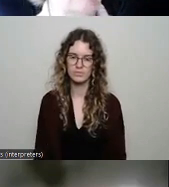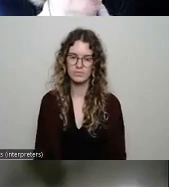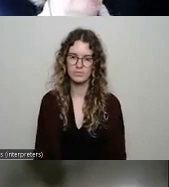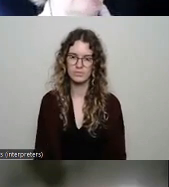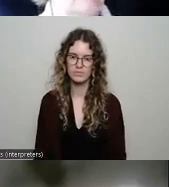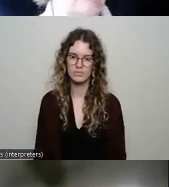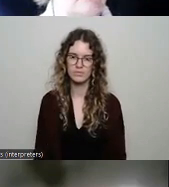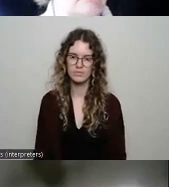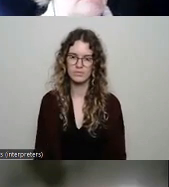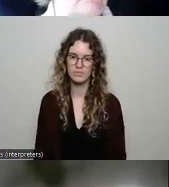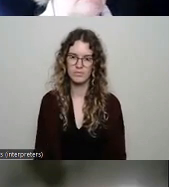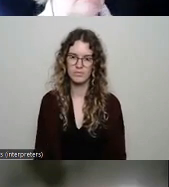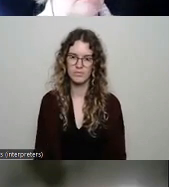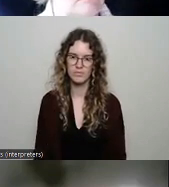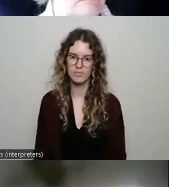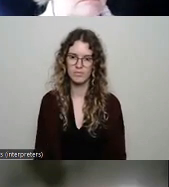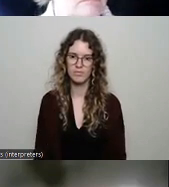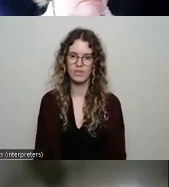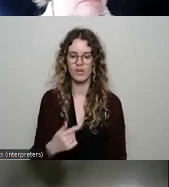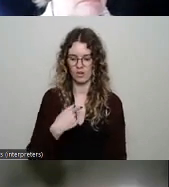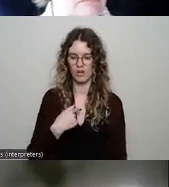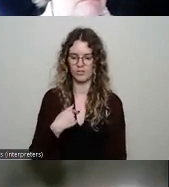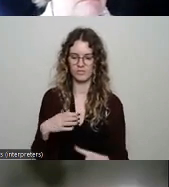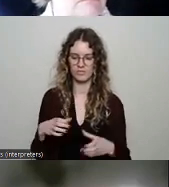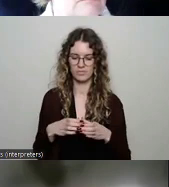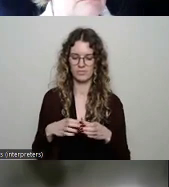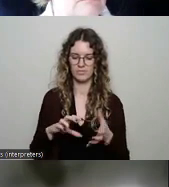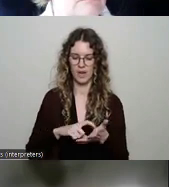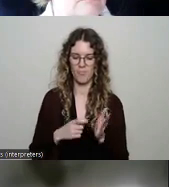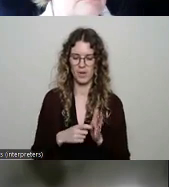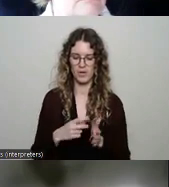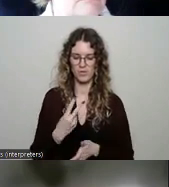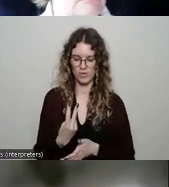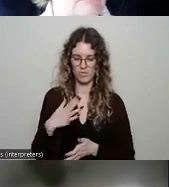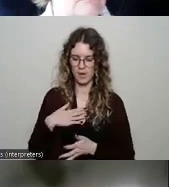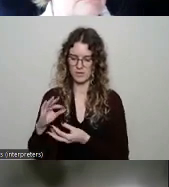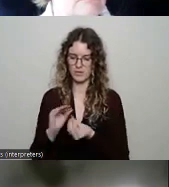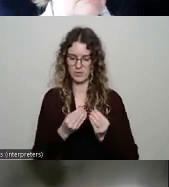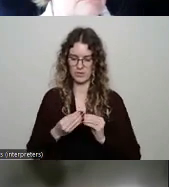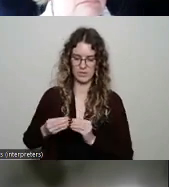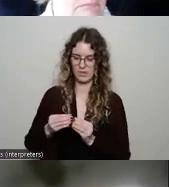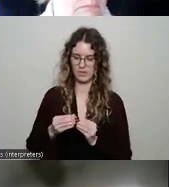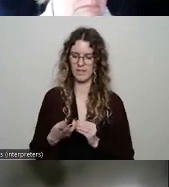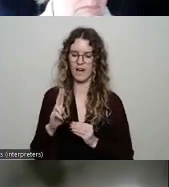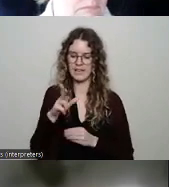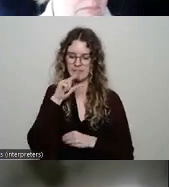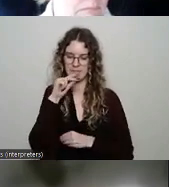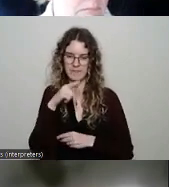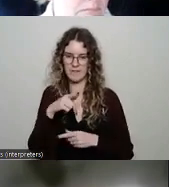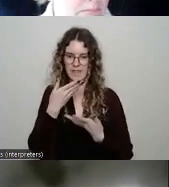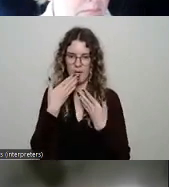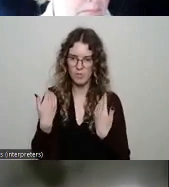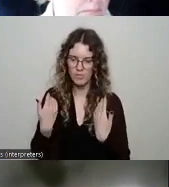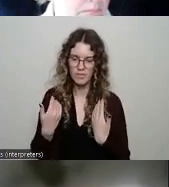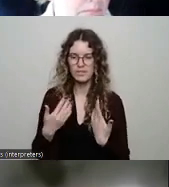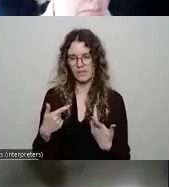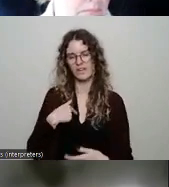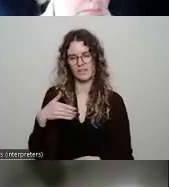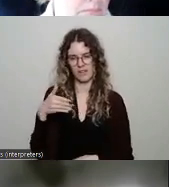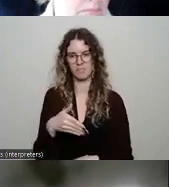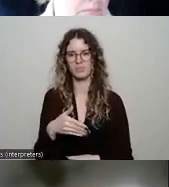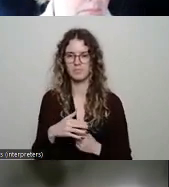Nu, aš atrodo iš antro kambario, mes nespėjom susitarti, kas kalbės, tai prisijimu tą pareigą pakalbėti.